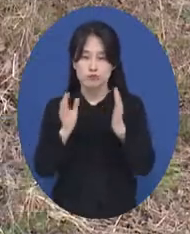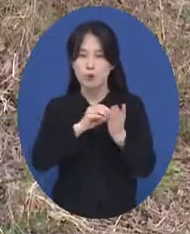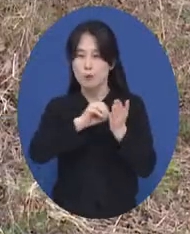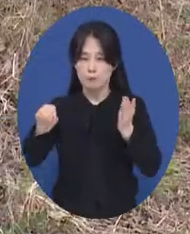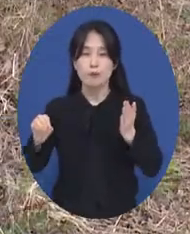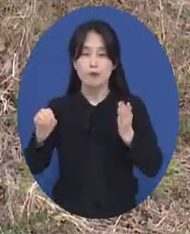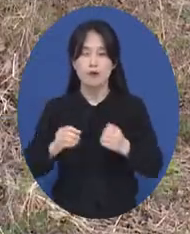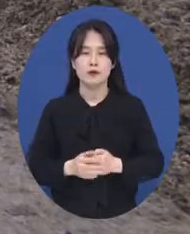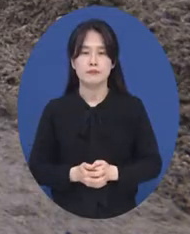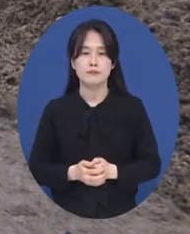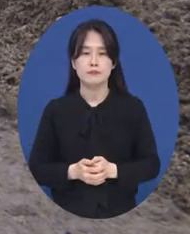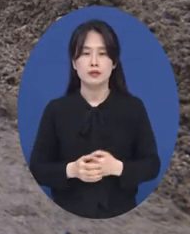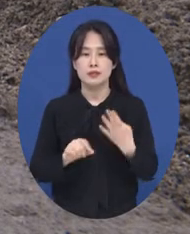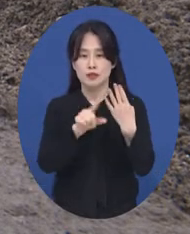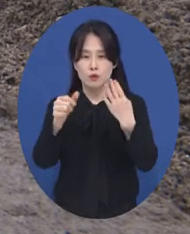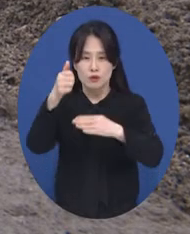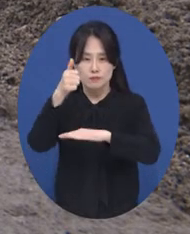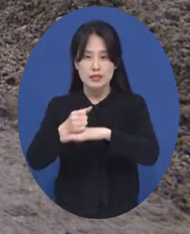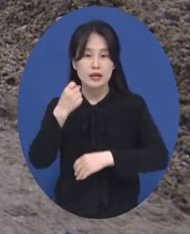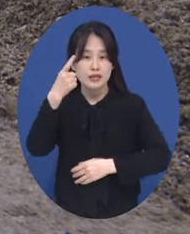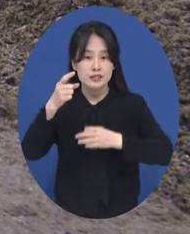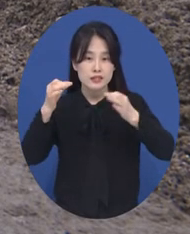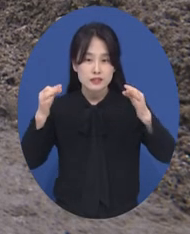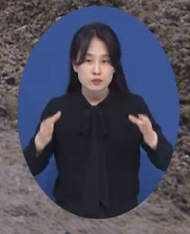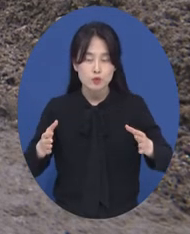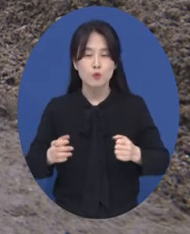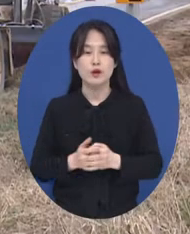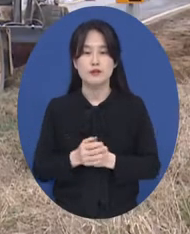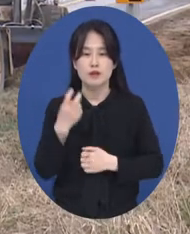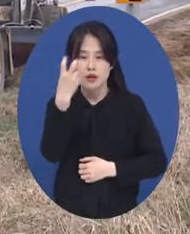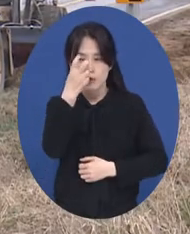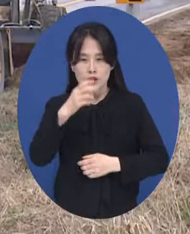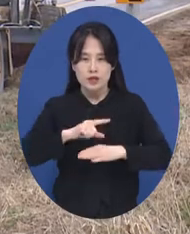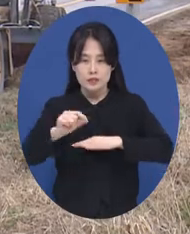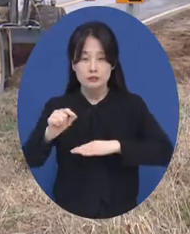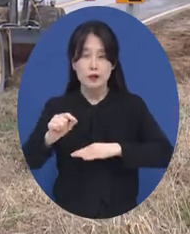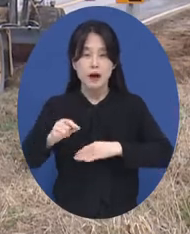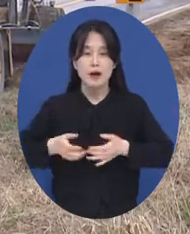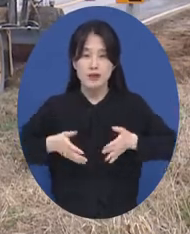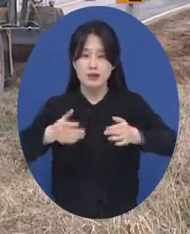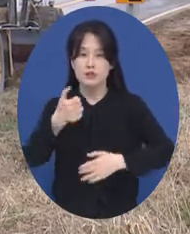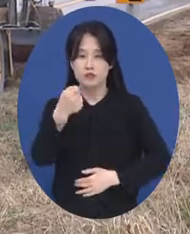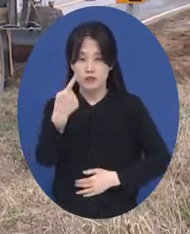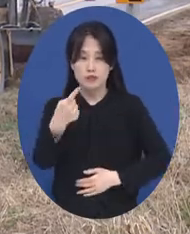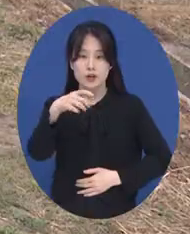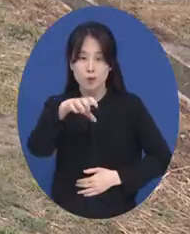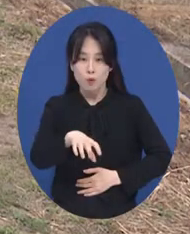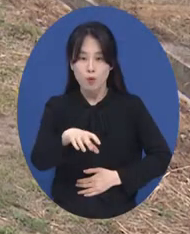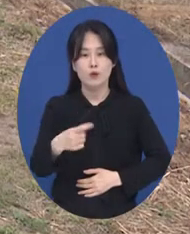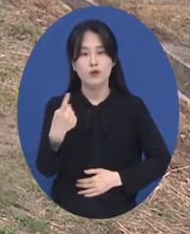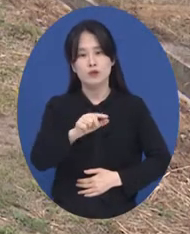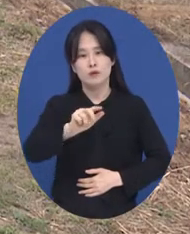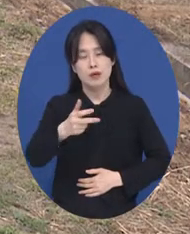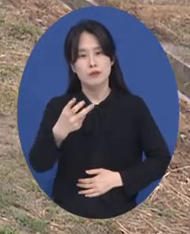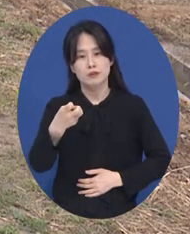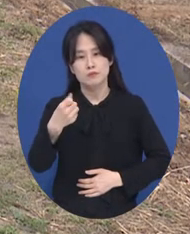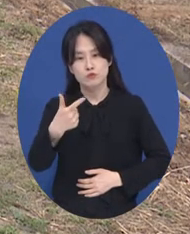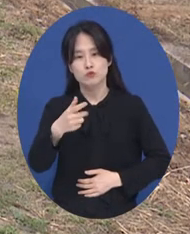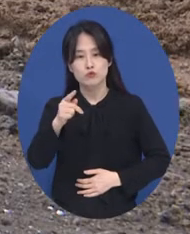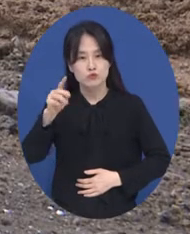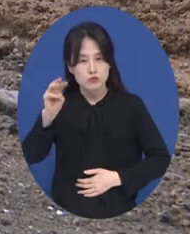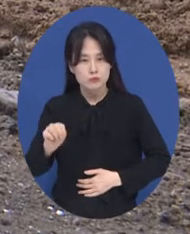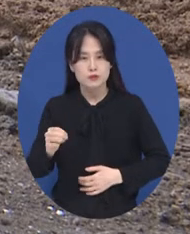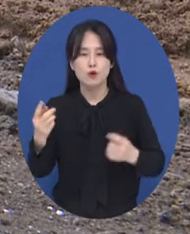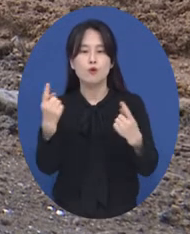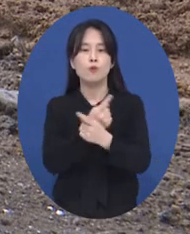제거합니다 4월 말까지 한 달간 경기도가 관리하는 지방도 51개 노선 총 1836